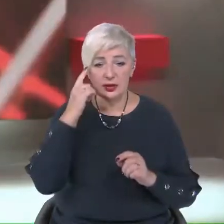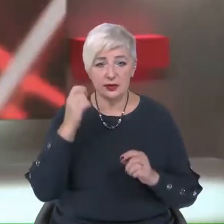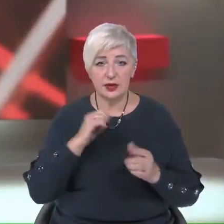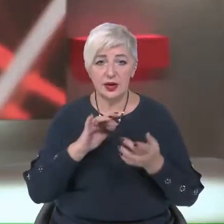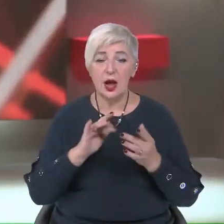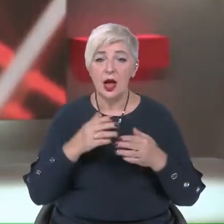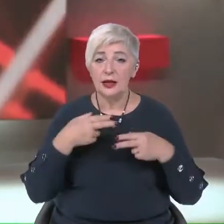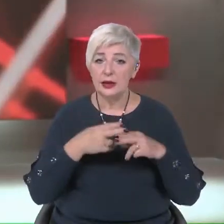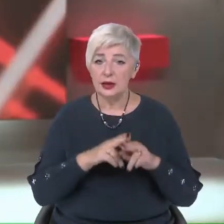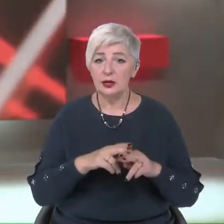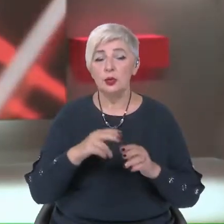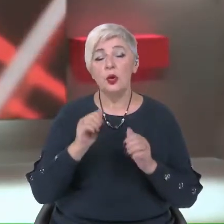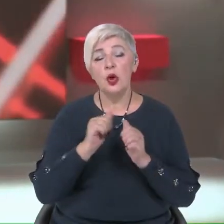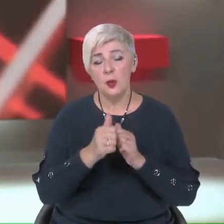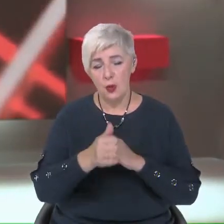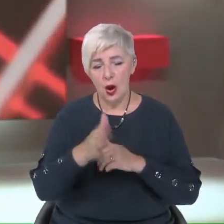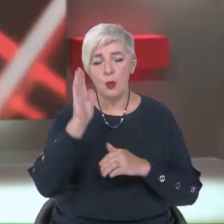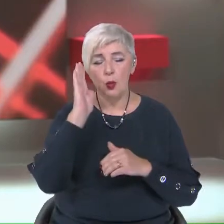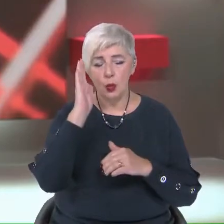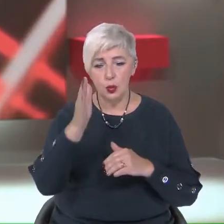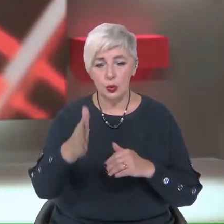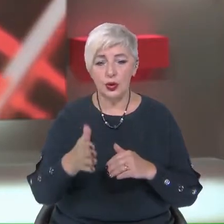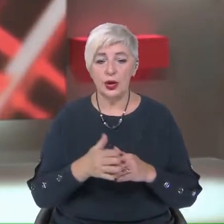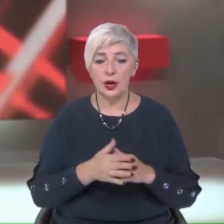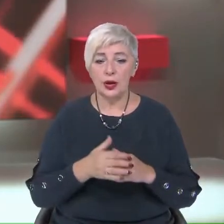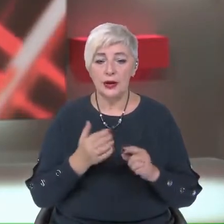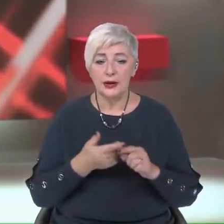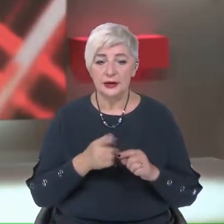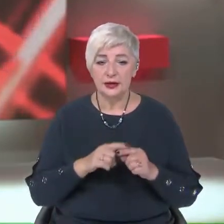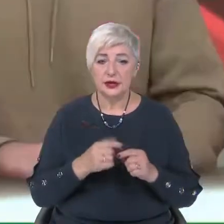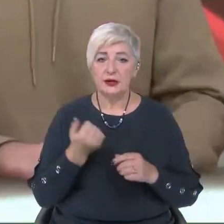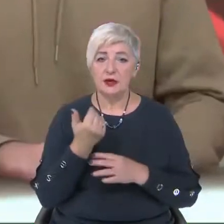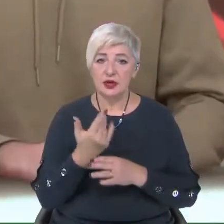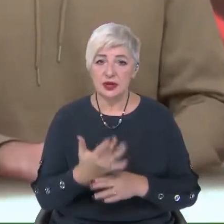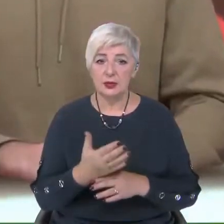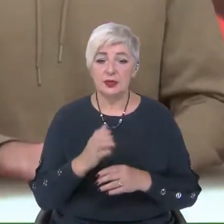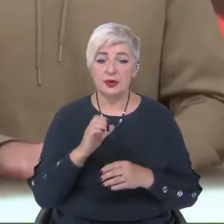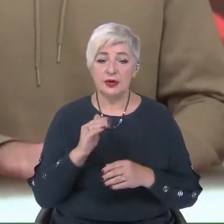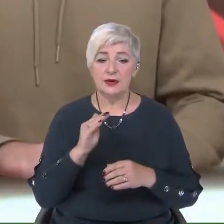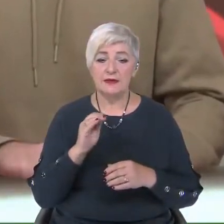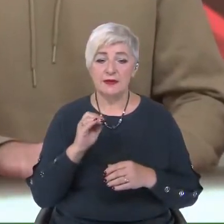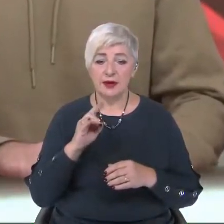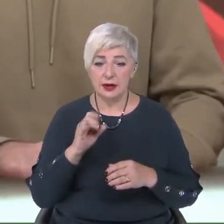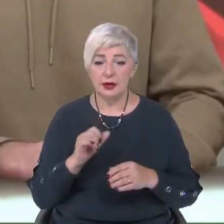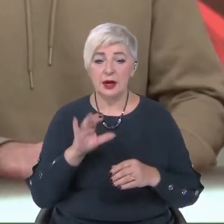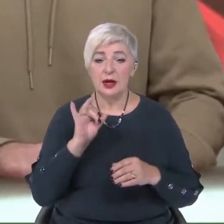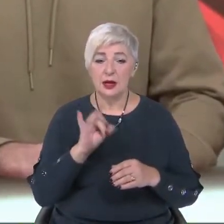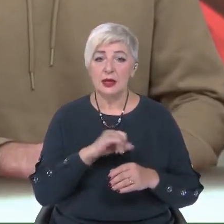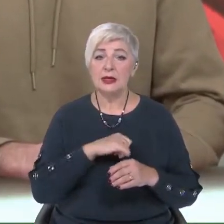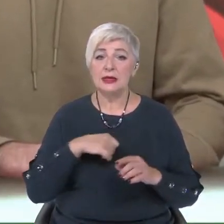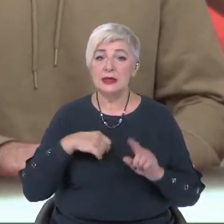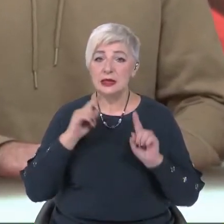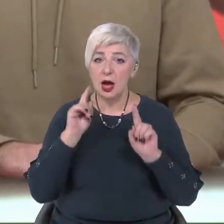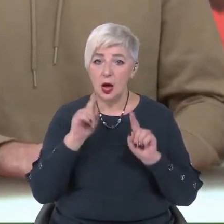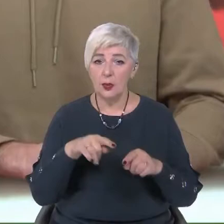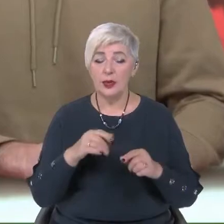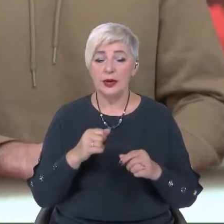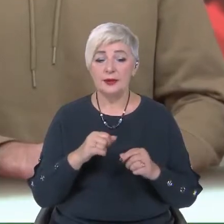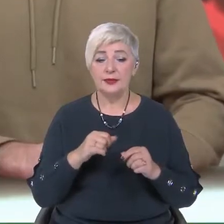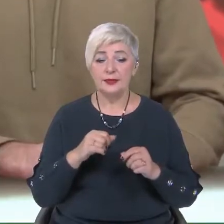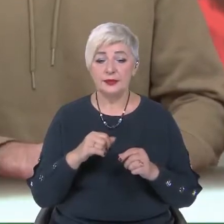технологіями майбутнє, тому це востребована сфера. І саме